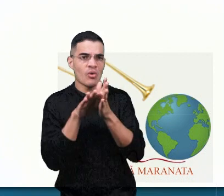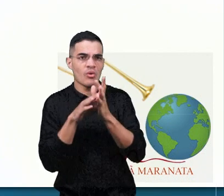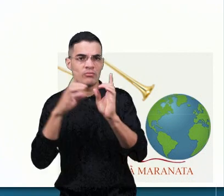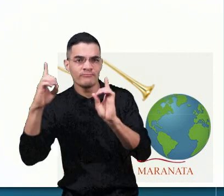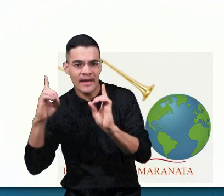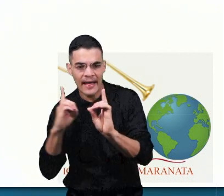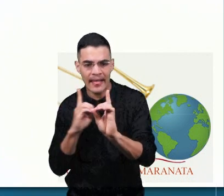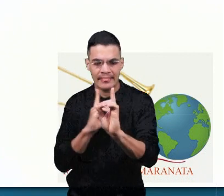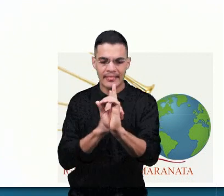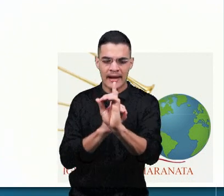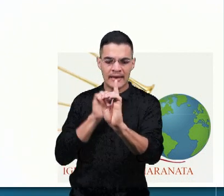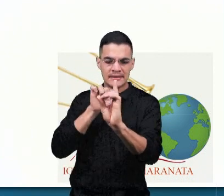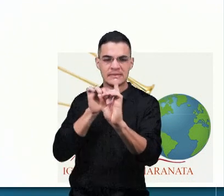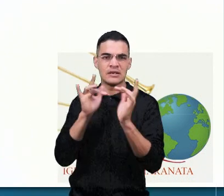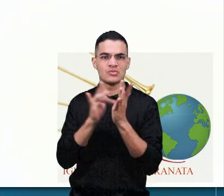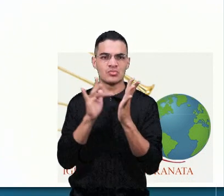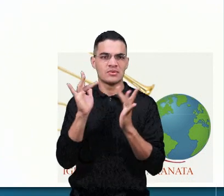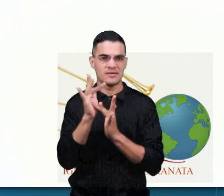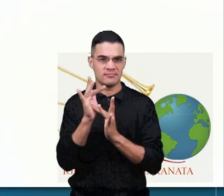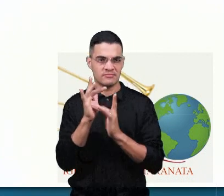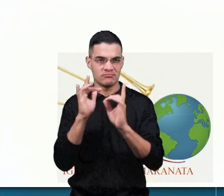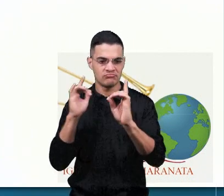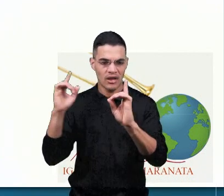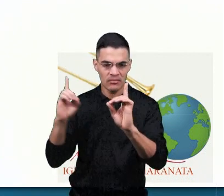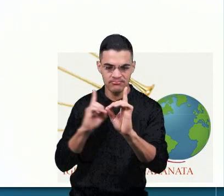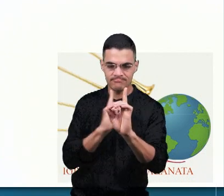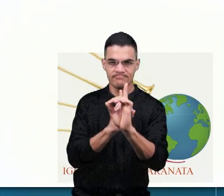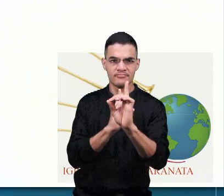B. Quel est le sens